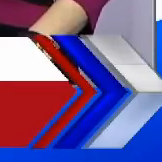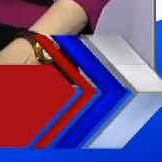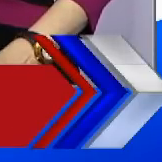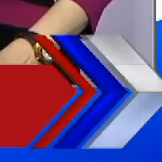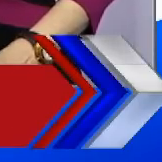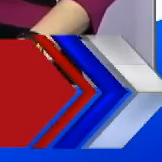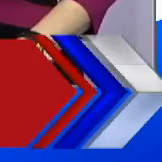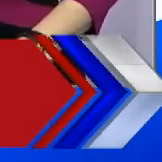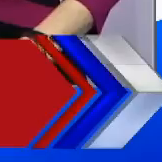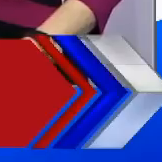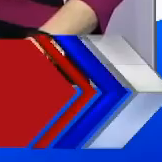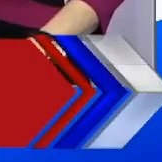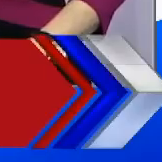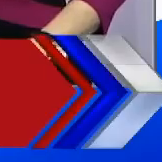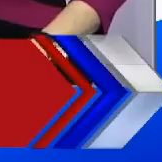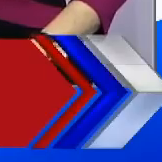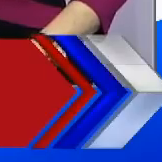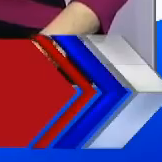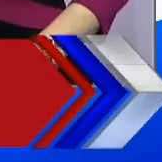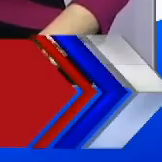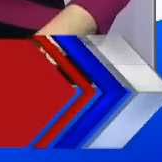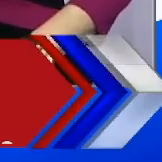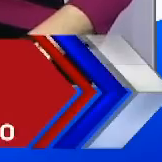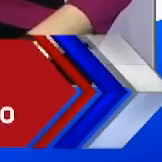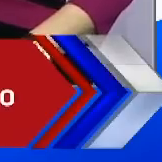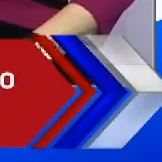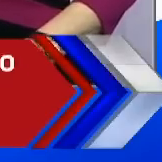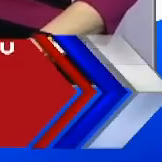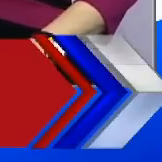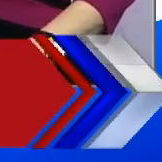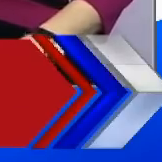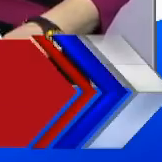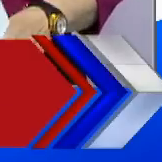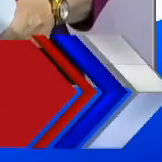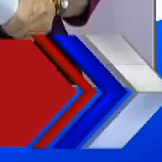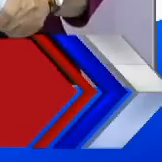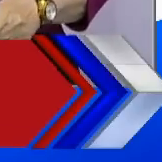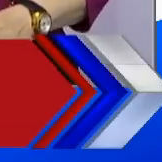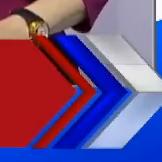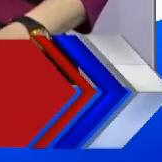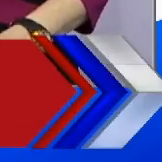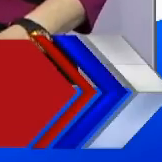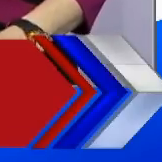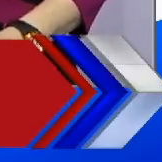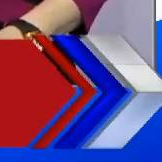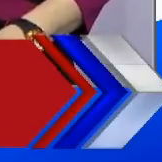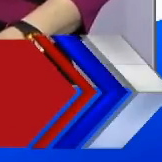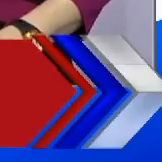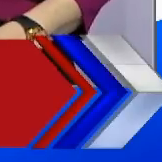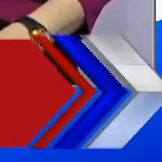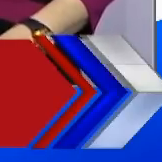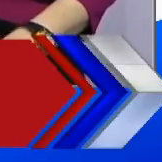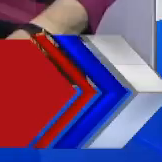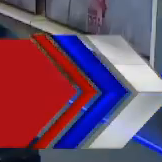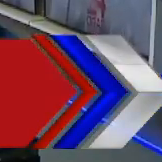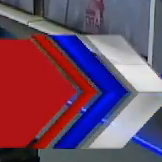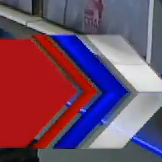Walang kasinungalingan serbisyong totoo po lamang. At dahil hindi natutulog ang balita, nakatuto kami 24